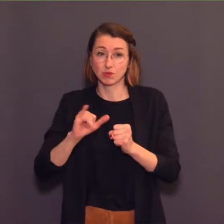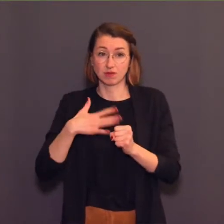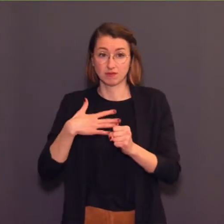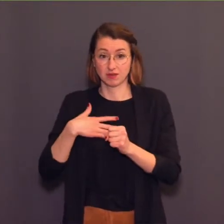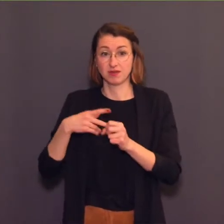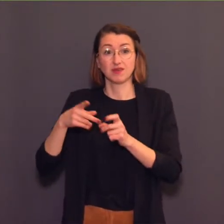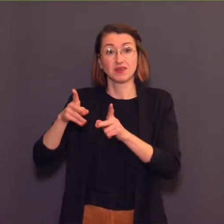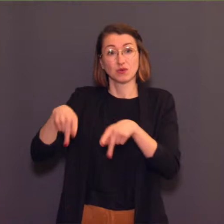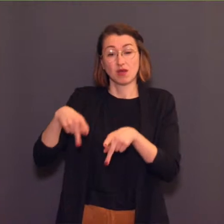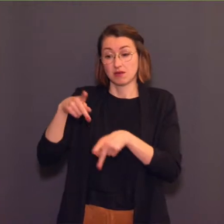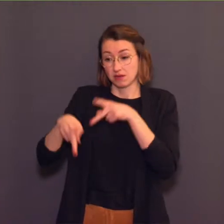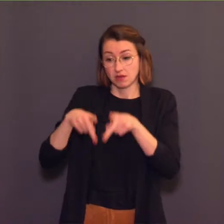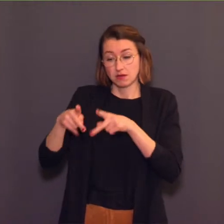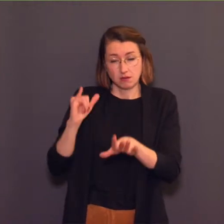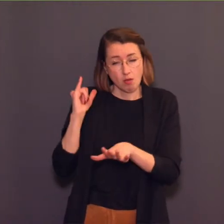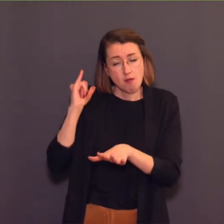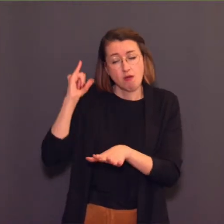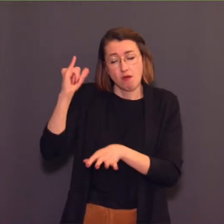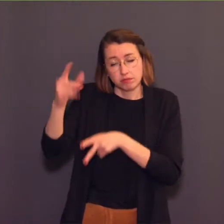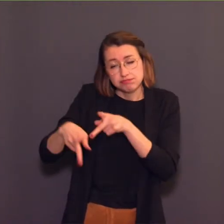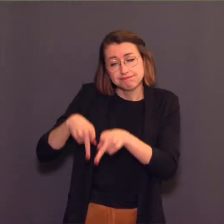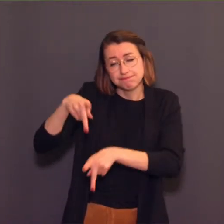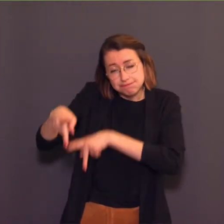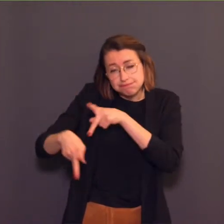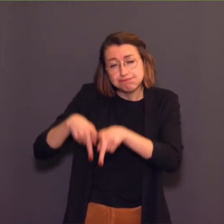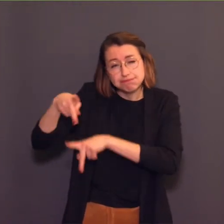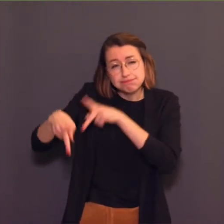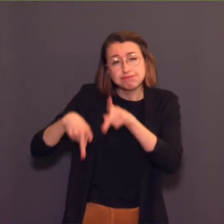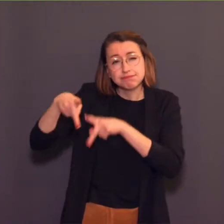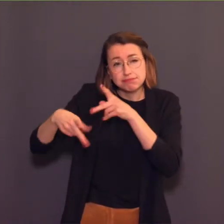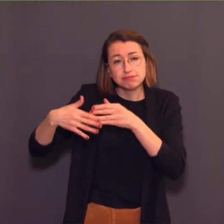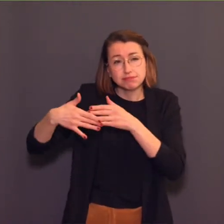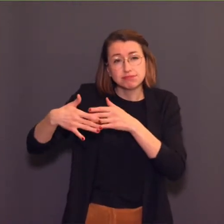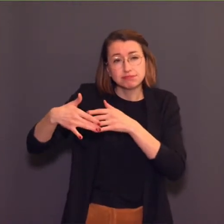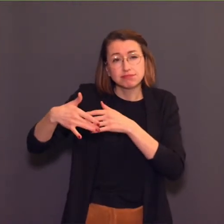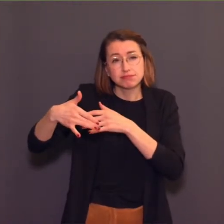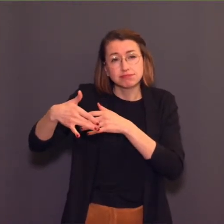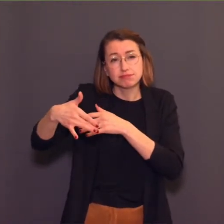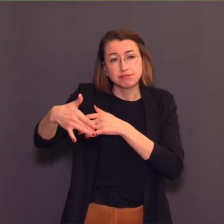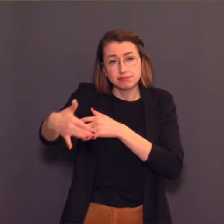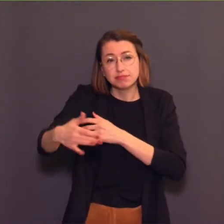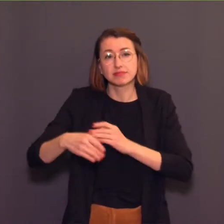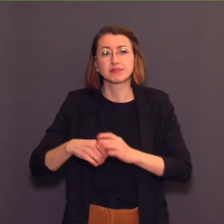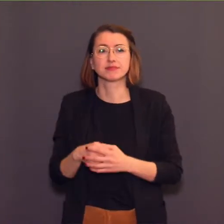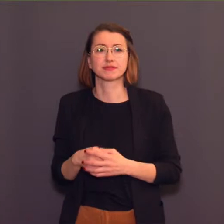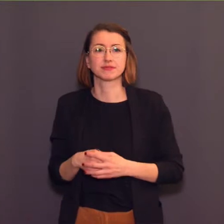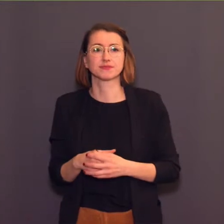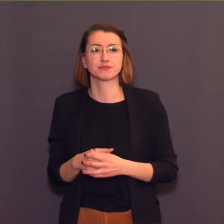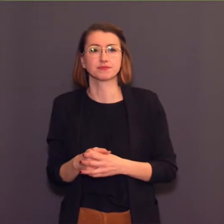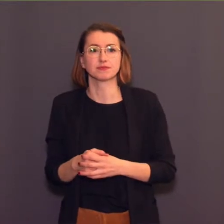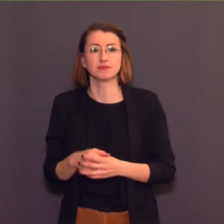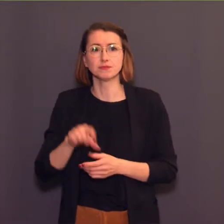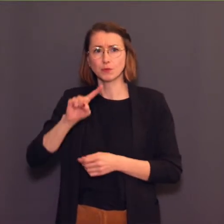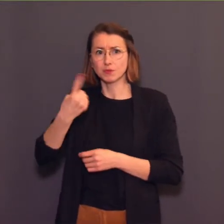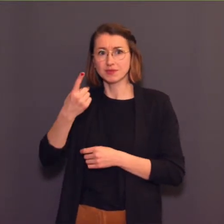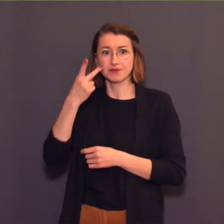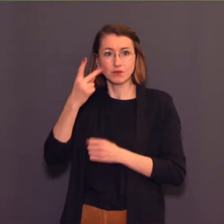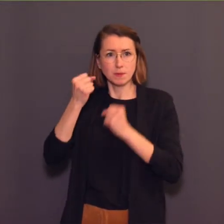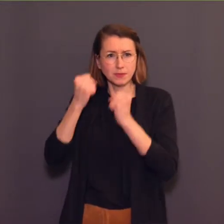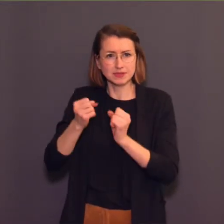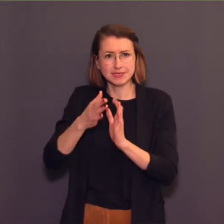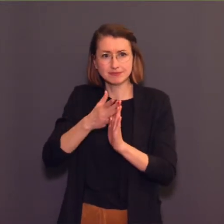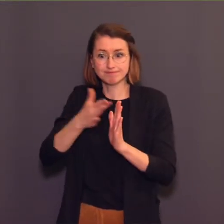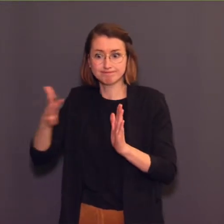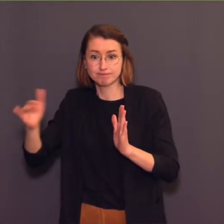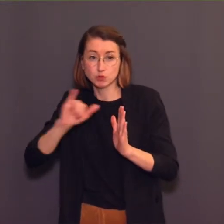courbe, que dans la première courbe, que dans la courbe idéale, pardon. Même à la mi-mai, il pourrait y avoir encore entre 300